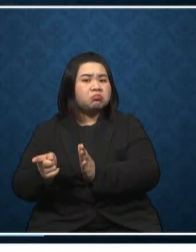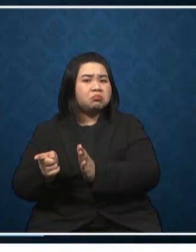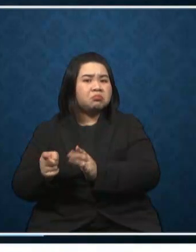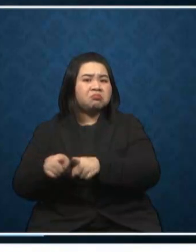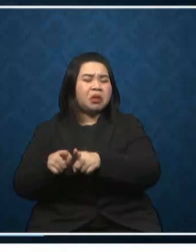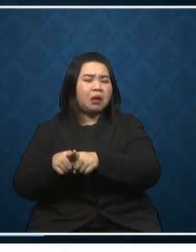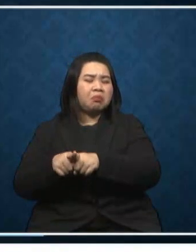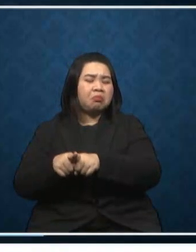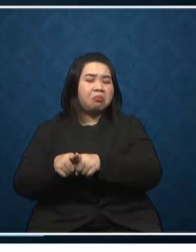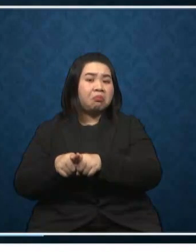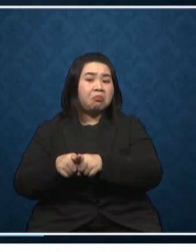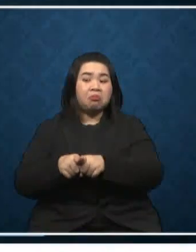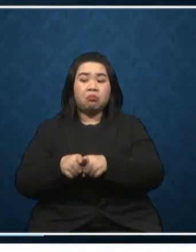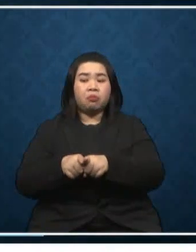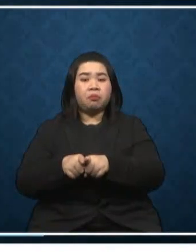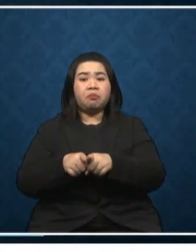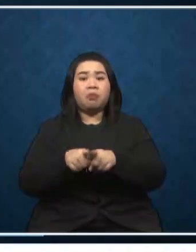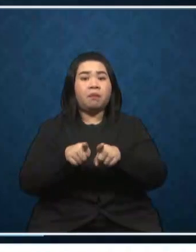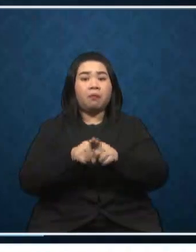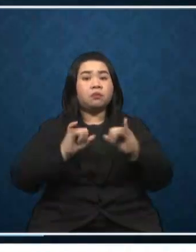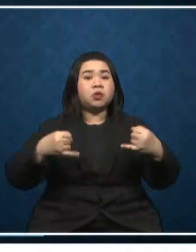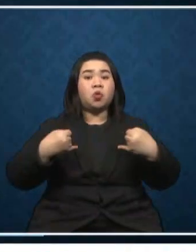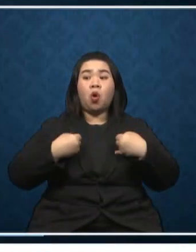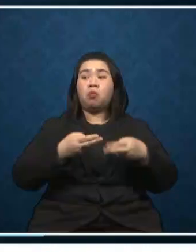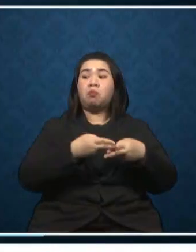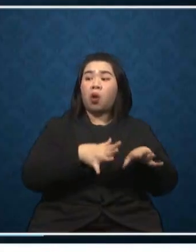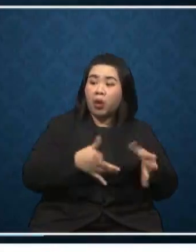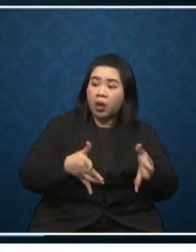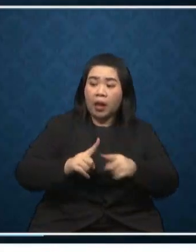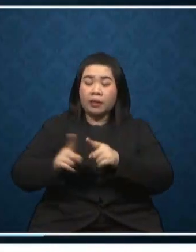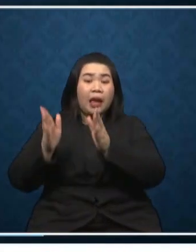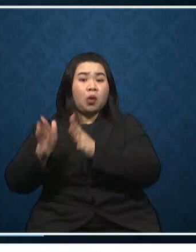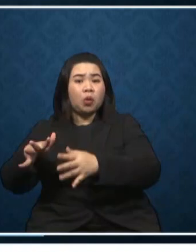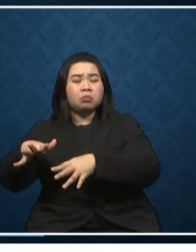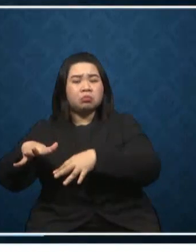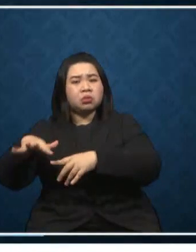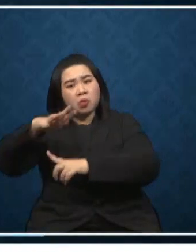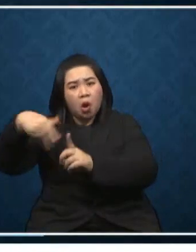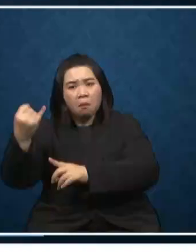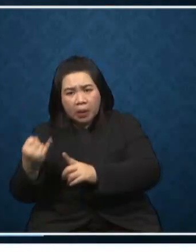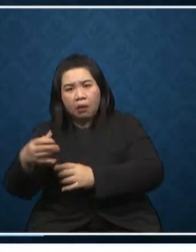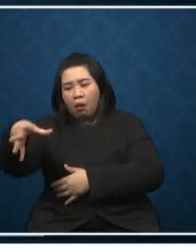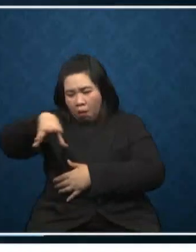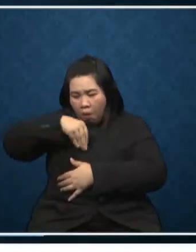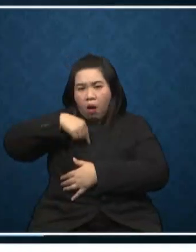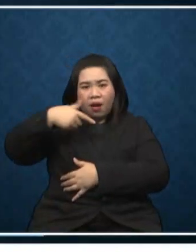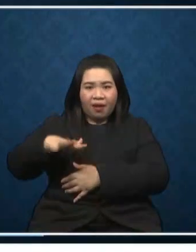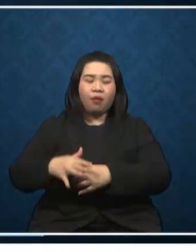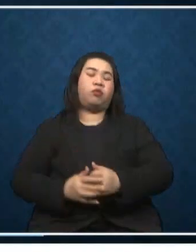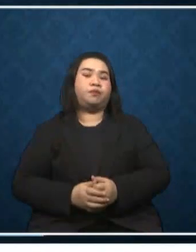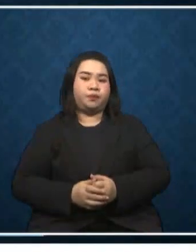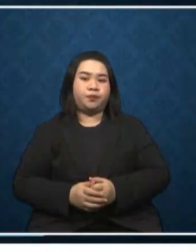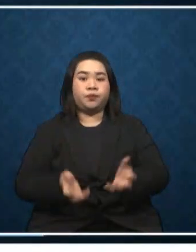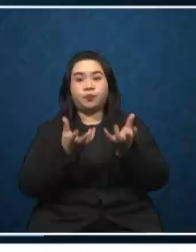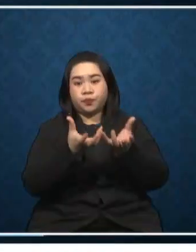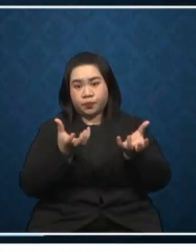รบกรรมนั้นได้ถูกรับโทษไปแล้วโยนี้เรีกรอะไรไม่ได้นะครับกรมทนงากรไมเคยจกดทเคื่ม บกรากรไม่สามารถจะตั